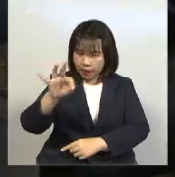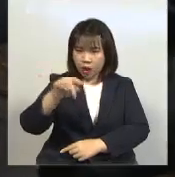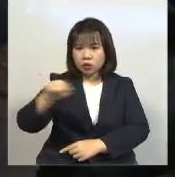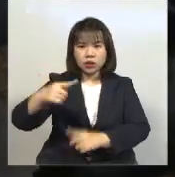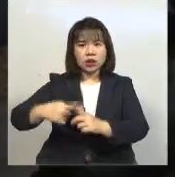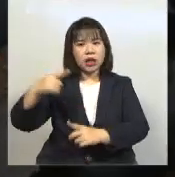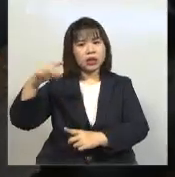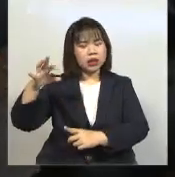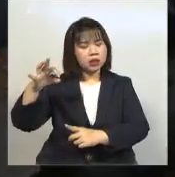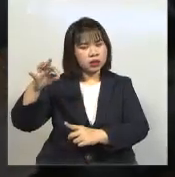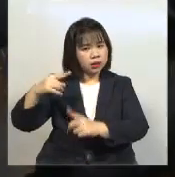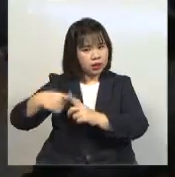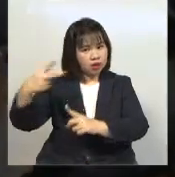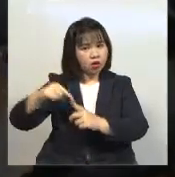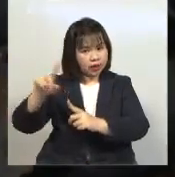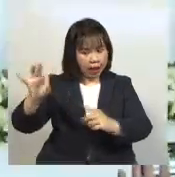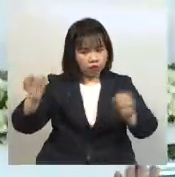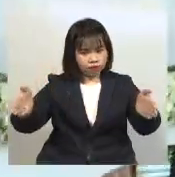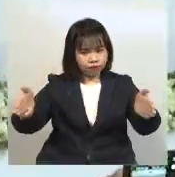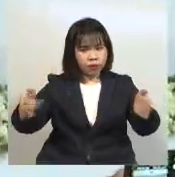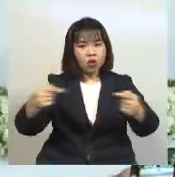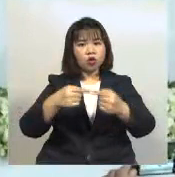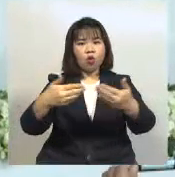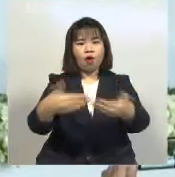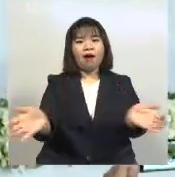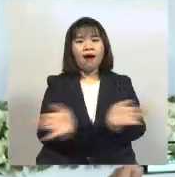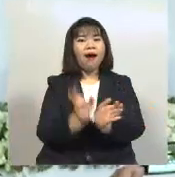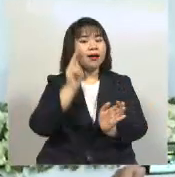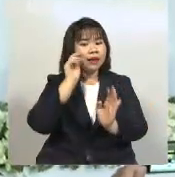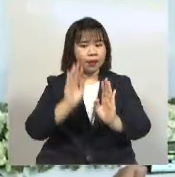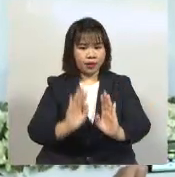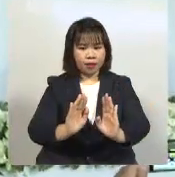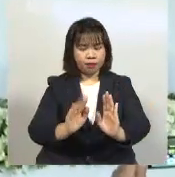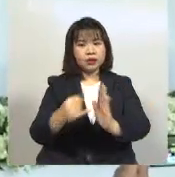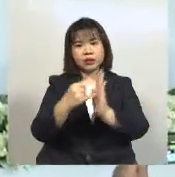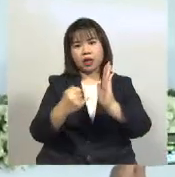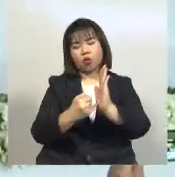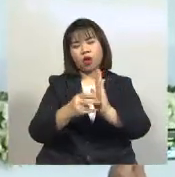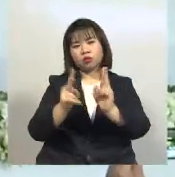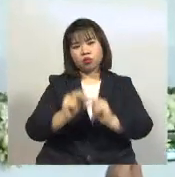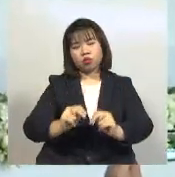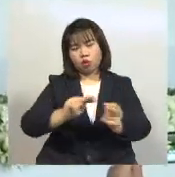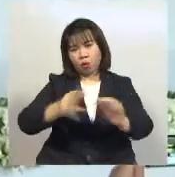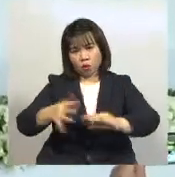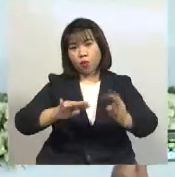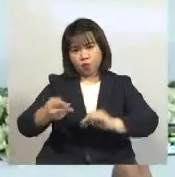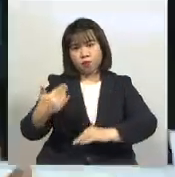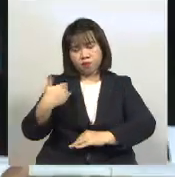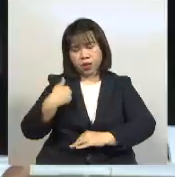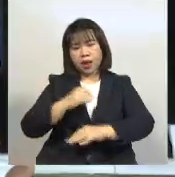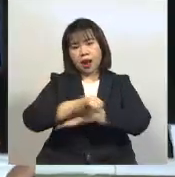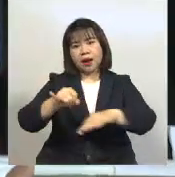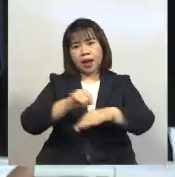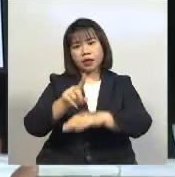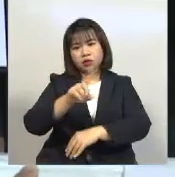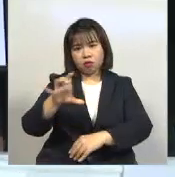พันธ์2563ที่บริเวณอ่างเก็บน้ำหนองญาติจังหวัดนครพนมบนพื้นที่100